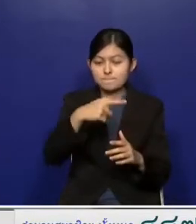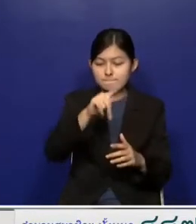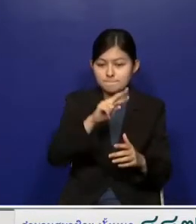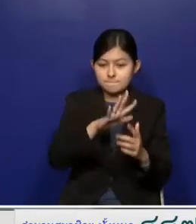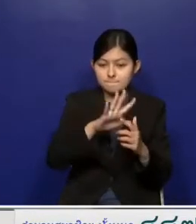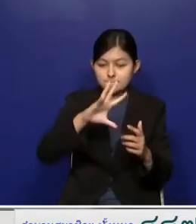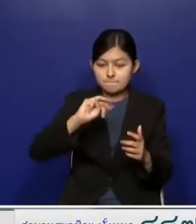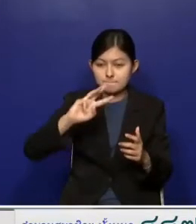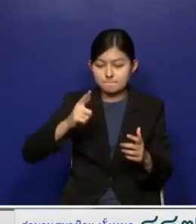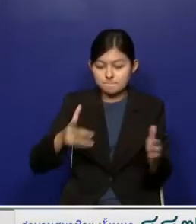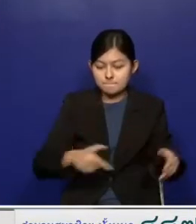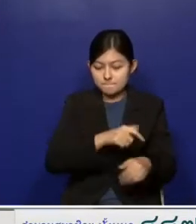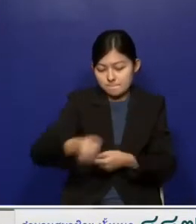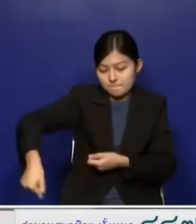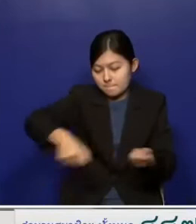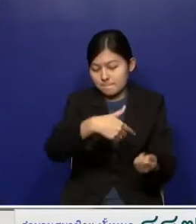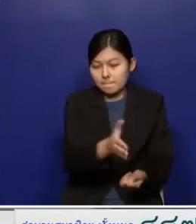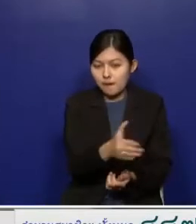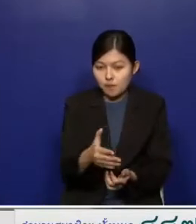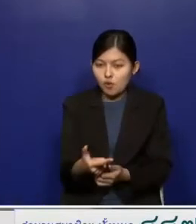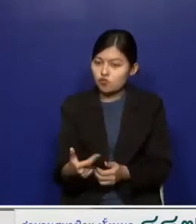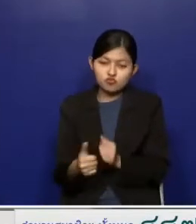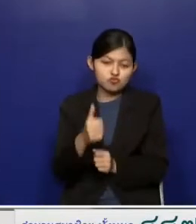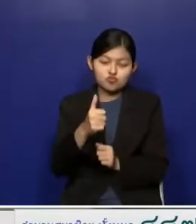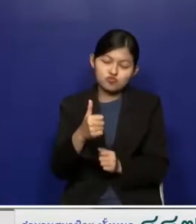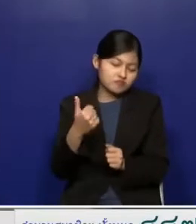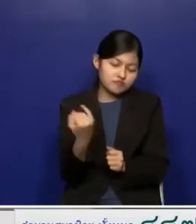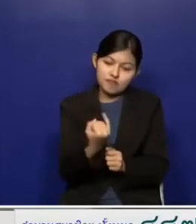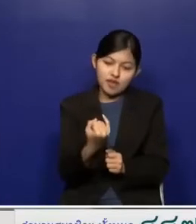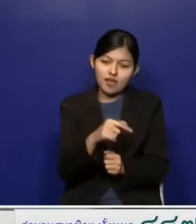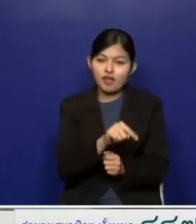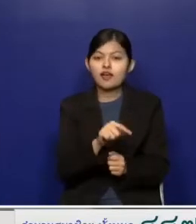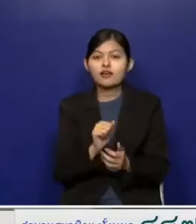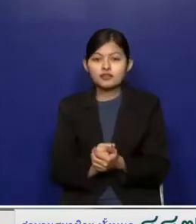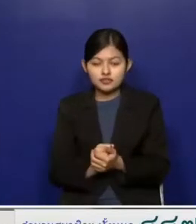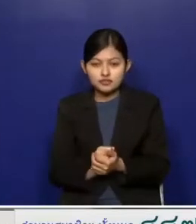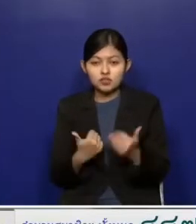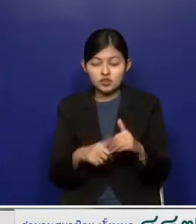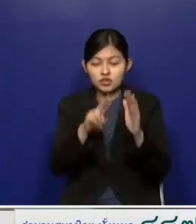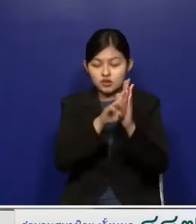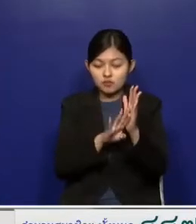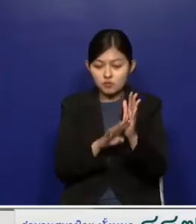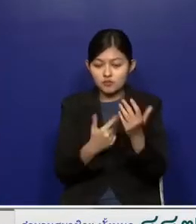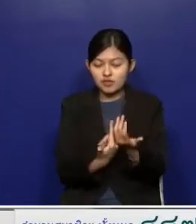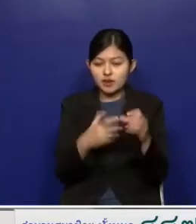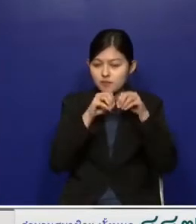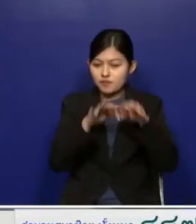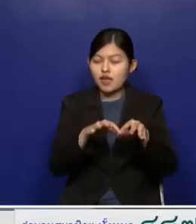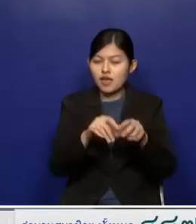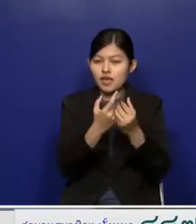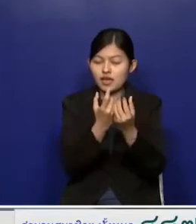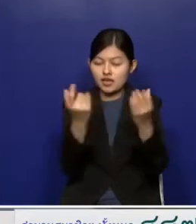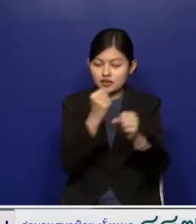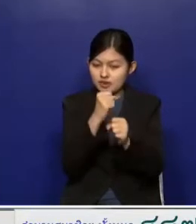ยไมไดมีการกำหนดแวทาง ทิยทาง ของกรมร Valent ที่เกี่วของอยากเปรปฐม ครัเรื่องสาสุข ก็ดี